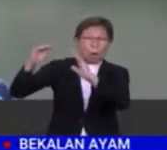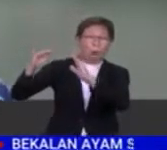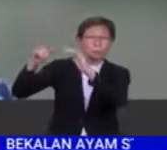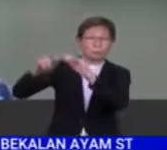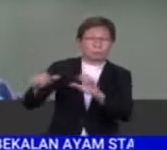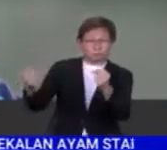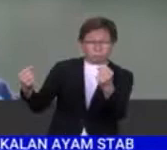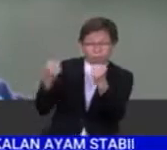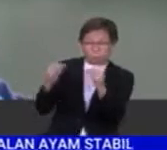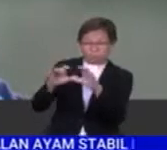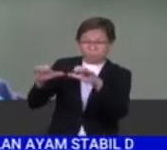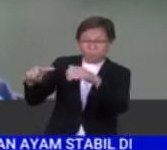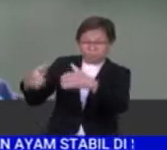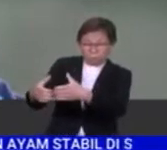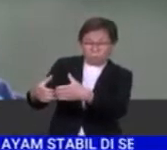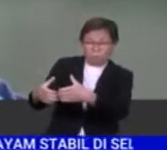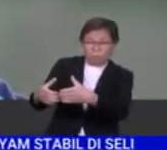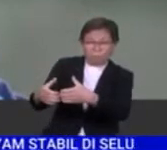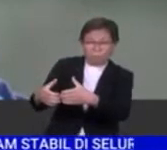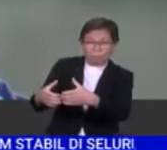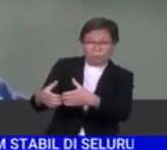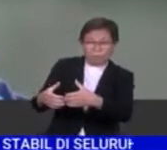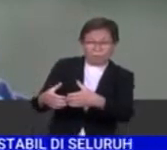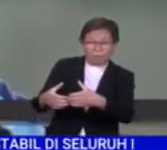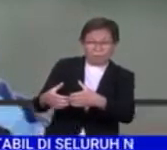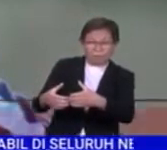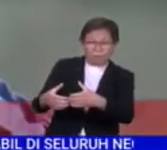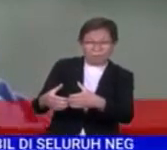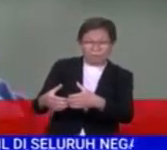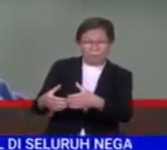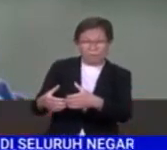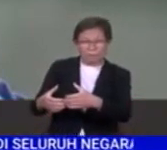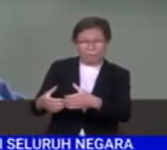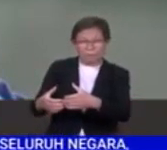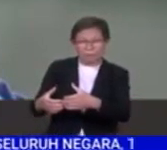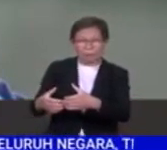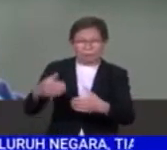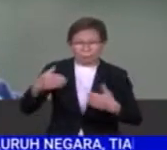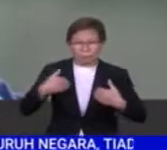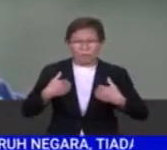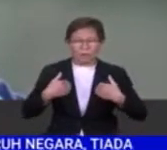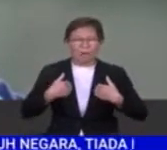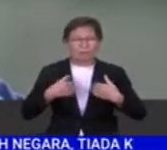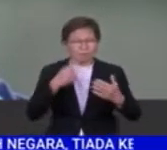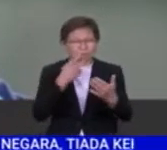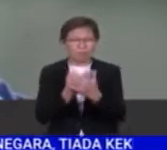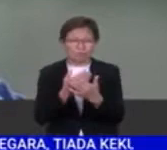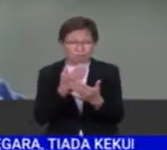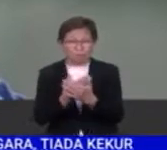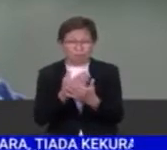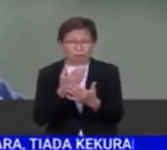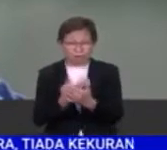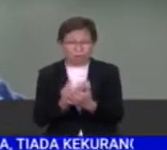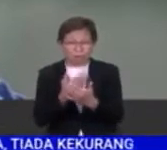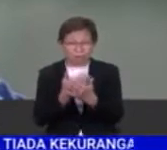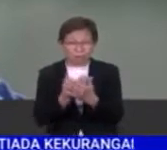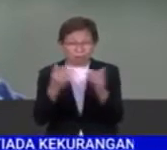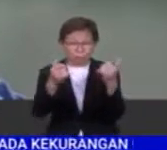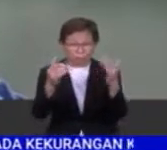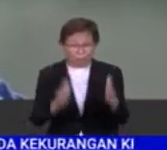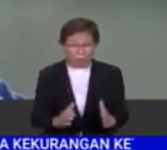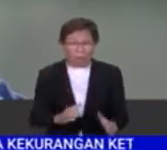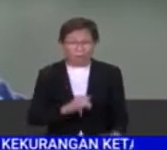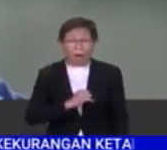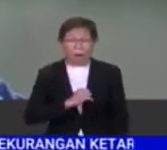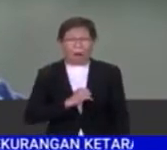very competitive. They've got a few overseas-based players that are here and some very good players. So I expect it to